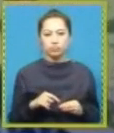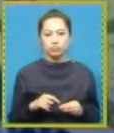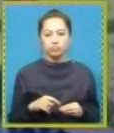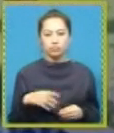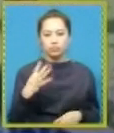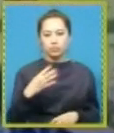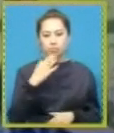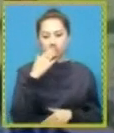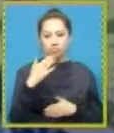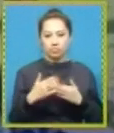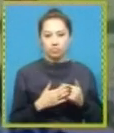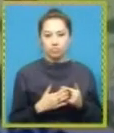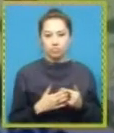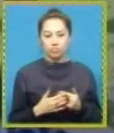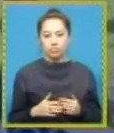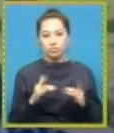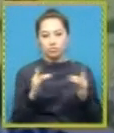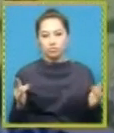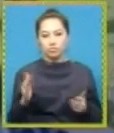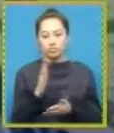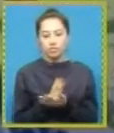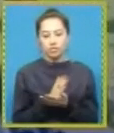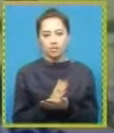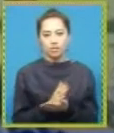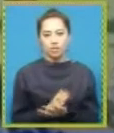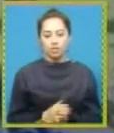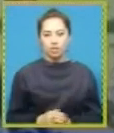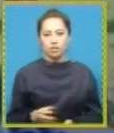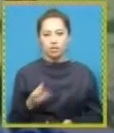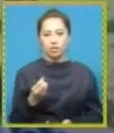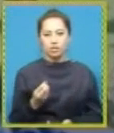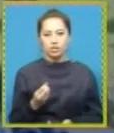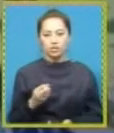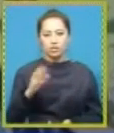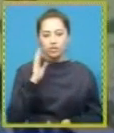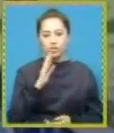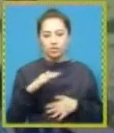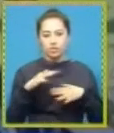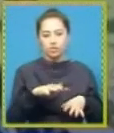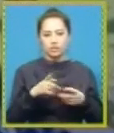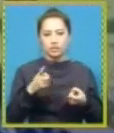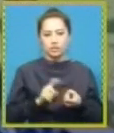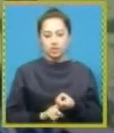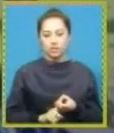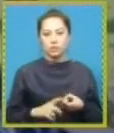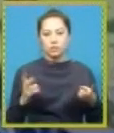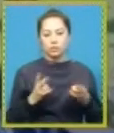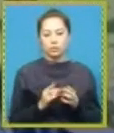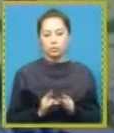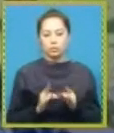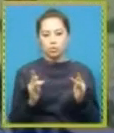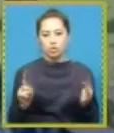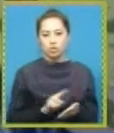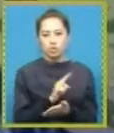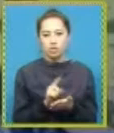40-тан астам үлкенді кішілі көпірлеріміз бар біздің. Енді тау өзендері бар. Соған байланысты енді